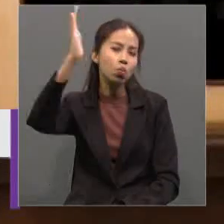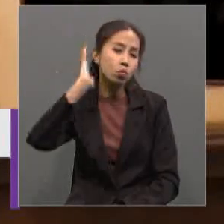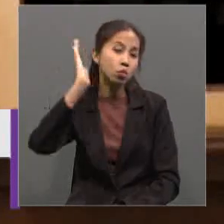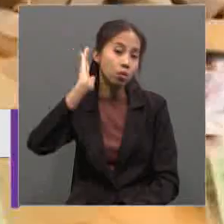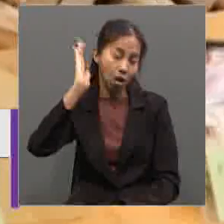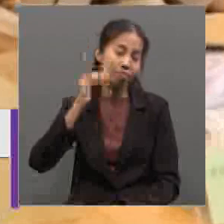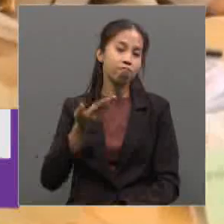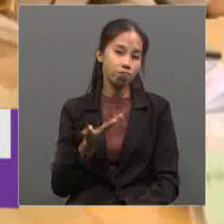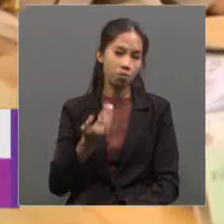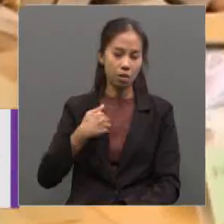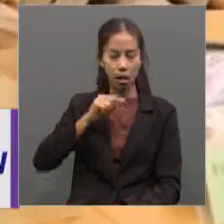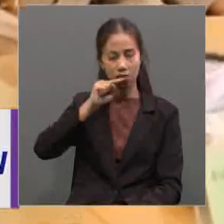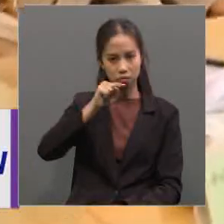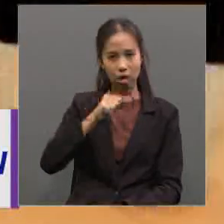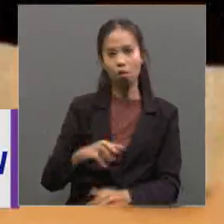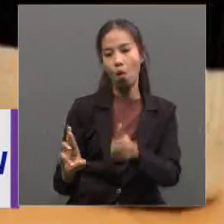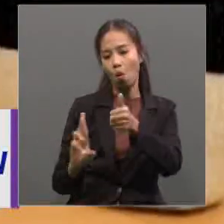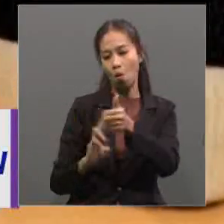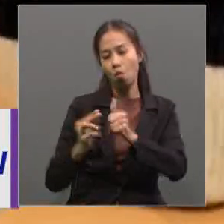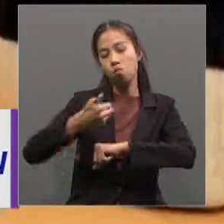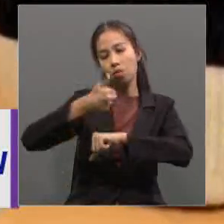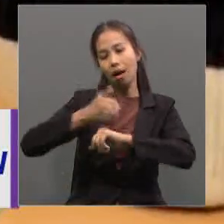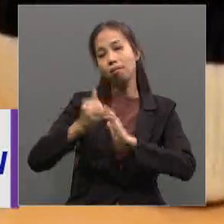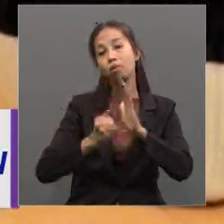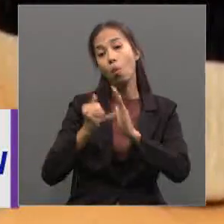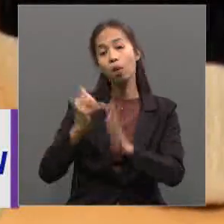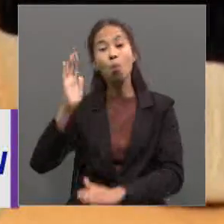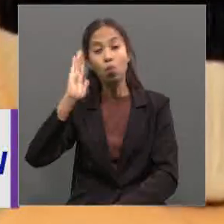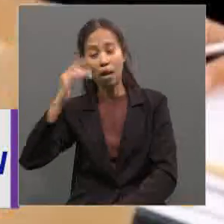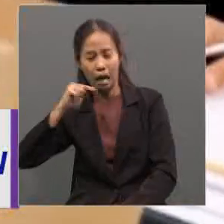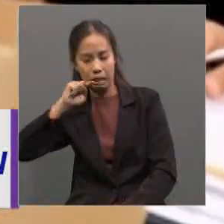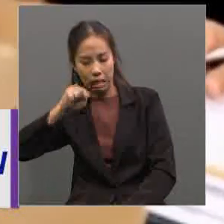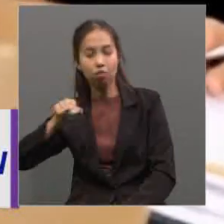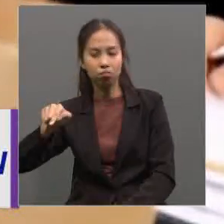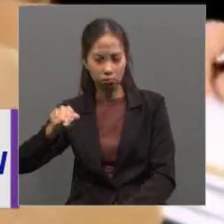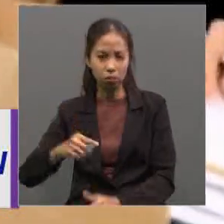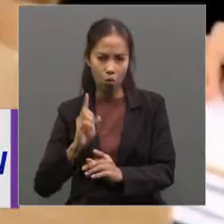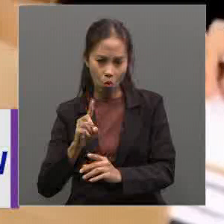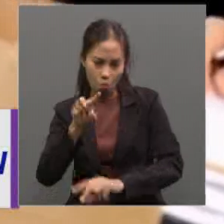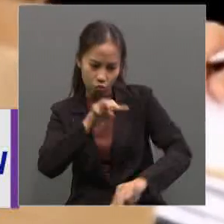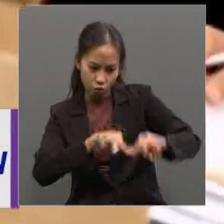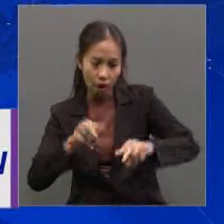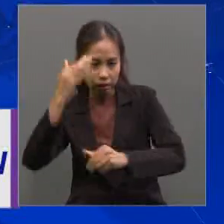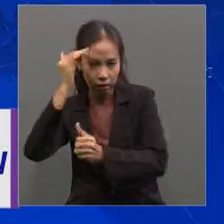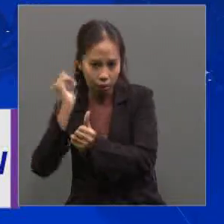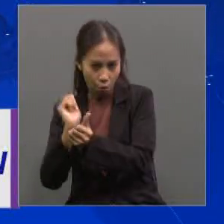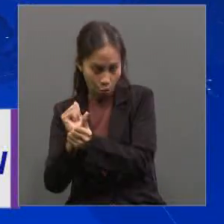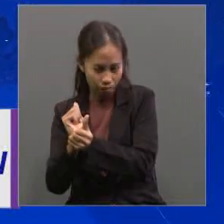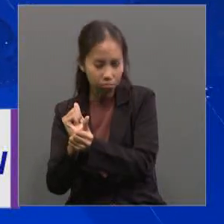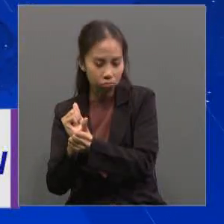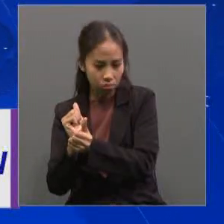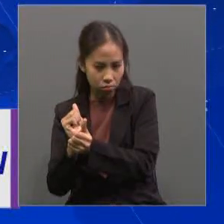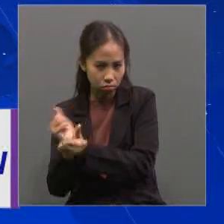าววรินทร์ได้มอบหมายทางรองผู้ว่าราชการนะครับก็คือคุณกิติศักดิ์ธีรวัฒนาไปประสานกับทางตำรวจภูธรจังหวัดส